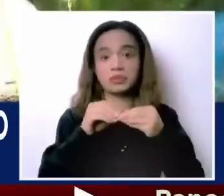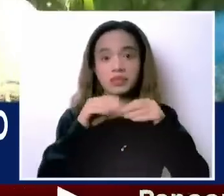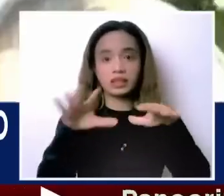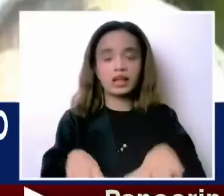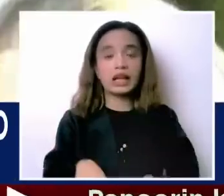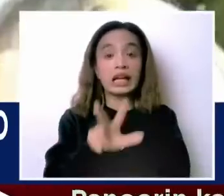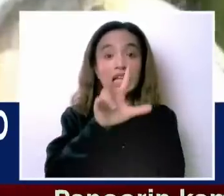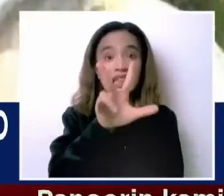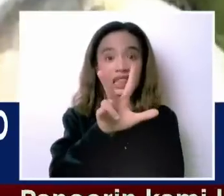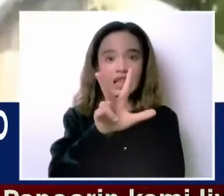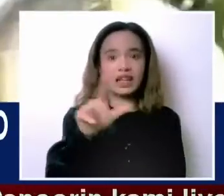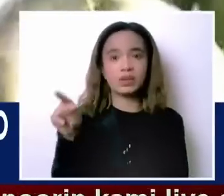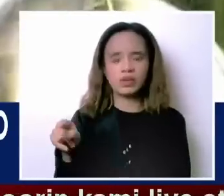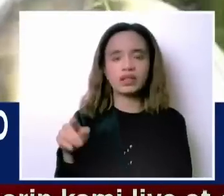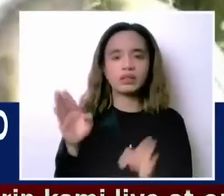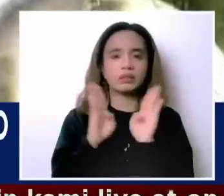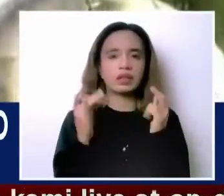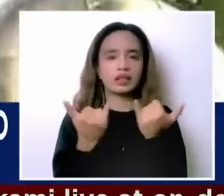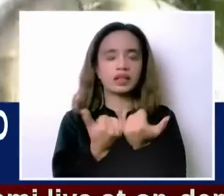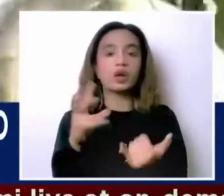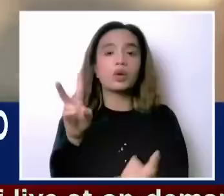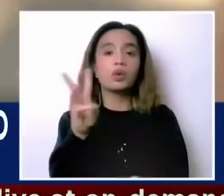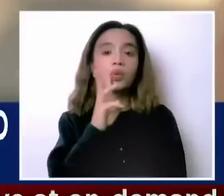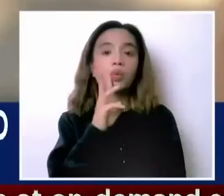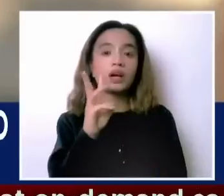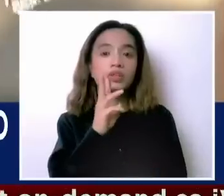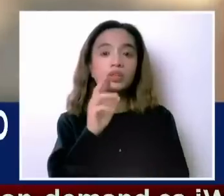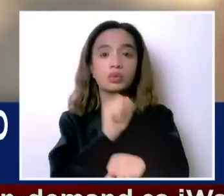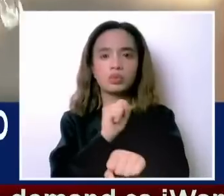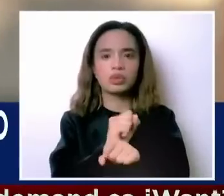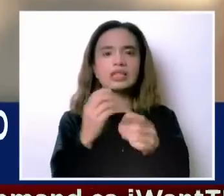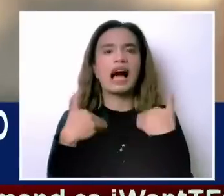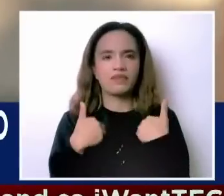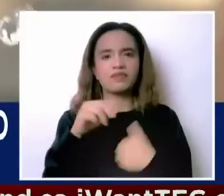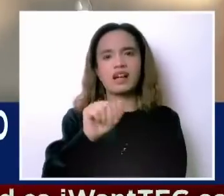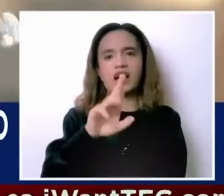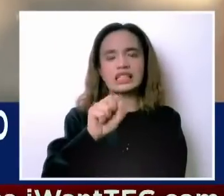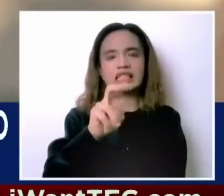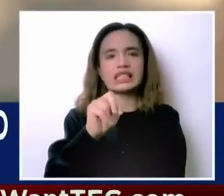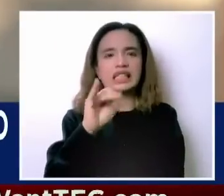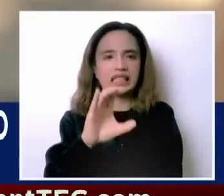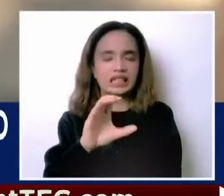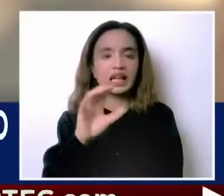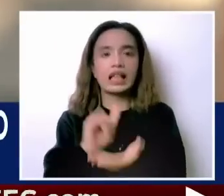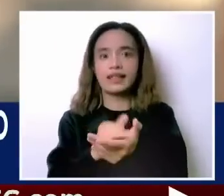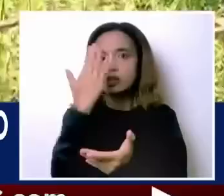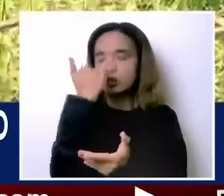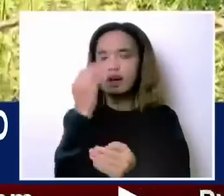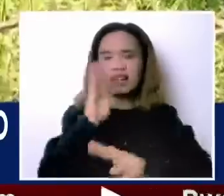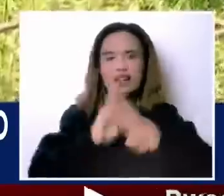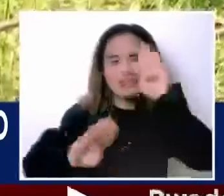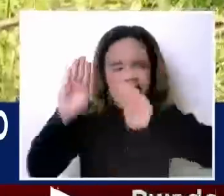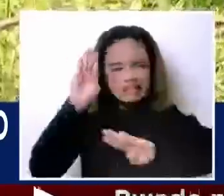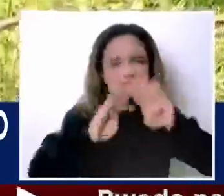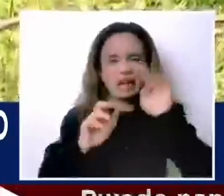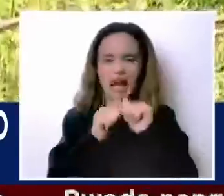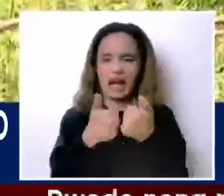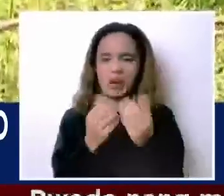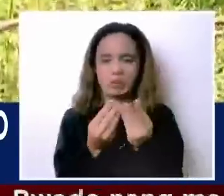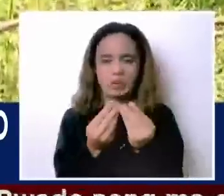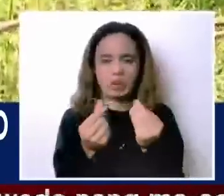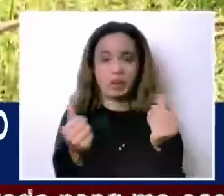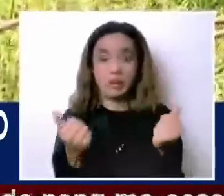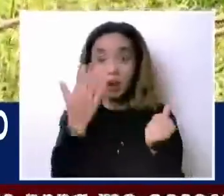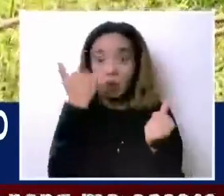barangay Sinisian Water Works ang positibo sa arsenic. Kaya malaking problema nila kung paano ito masusolusyunan gayong wala silang sapat